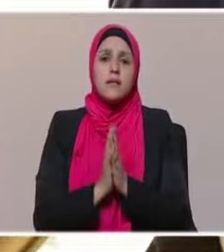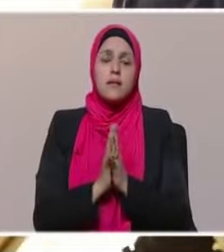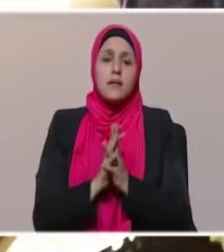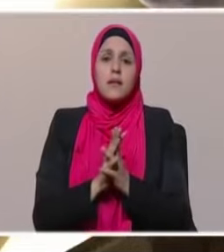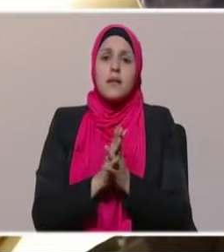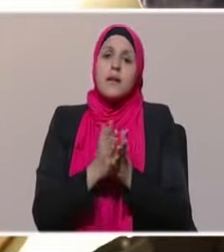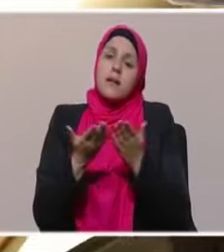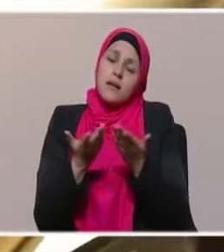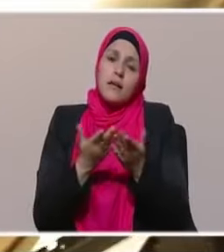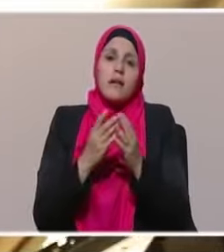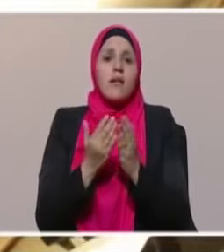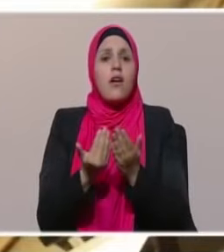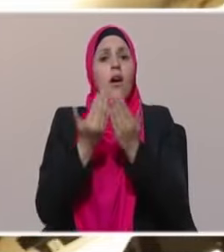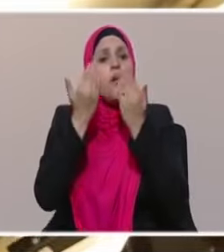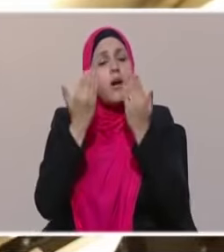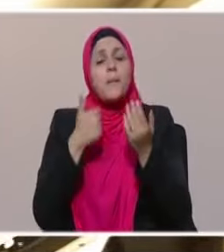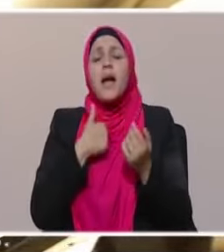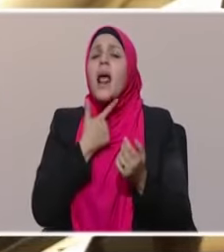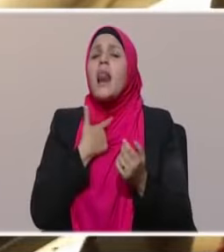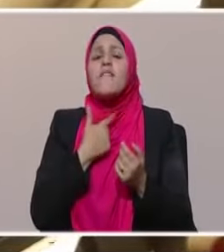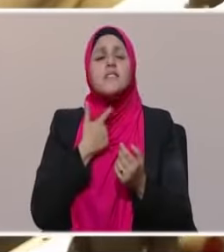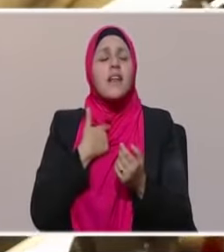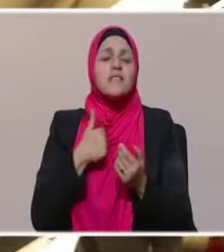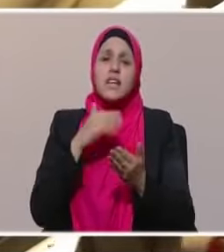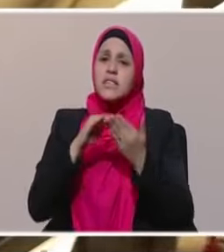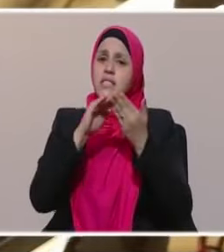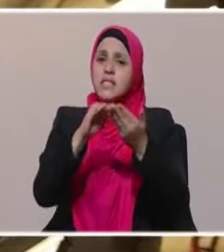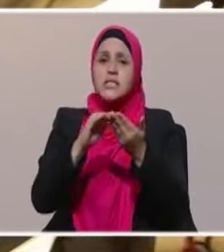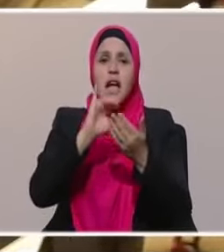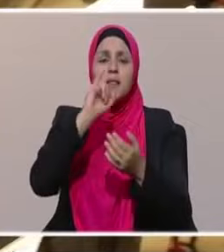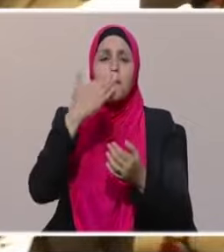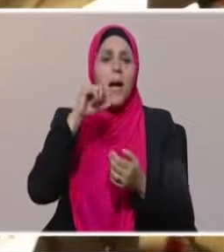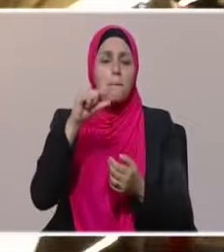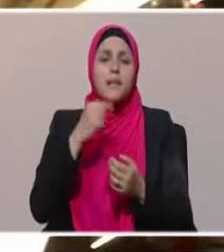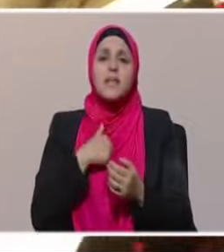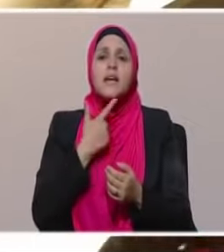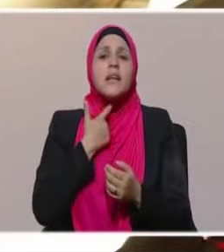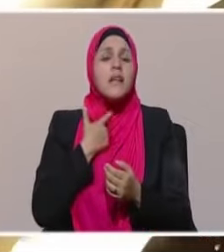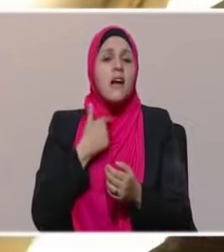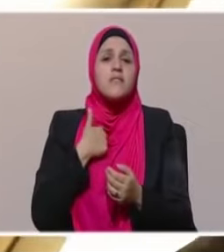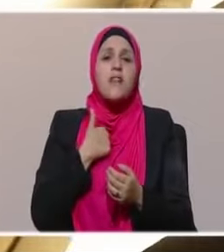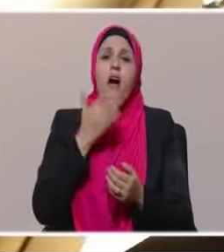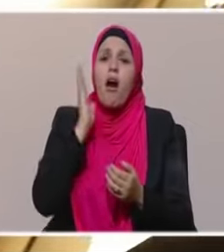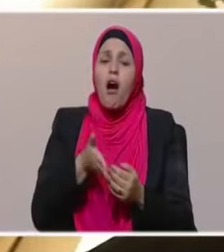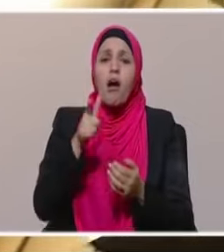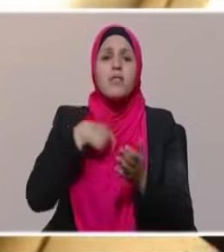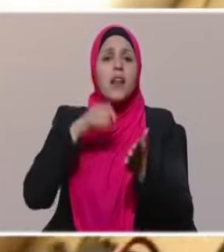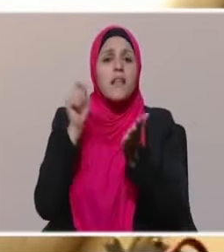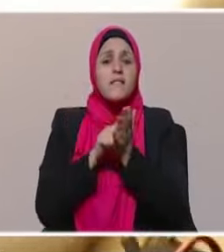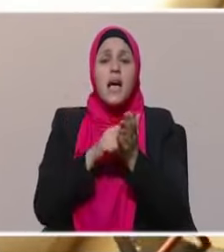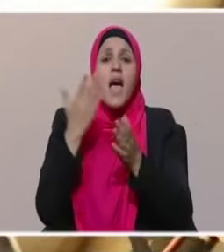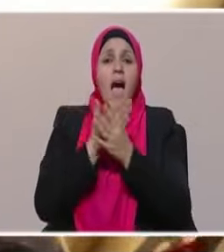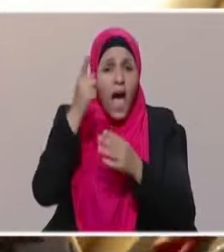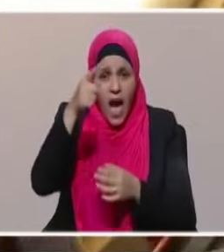محمد. عموما انا يعني انا اتمنى ان انا اقدر اساعدك يا محمد، واتمنى ان انا اقدر احقق لك اي حاجه. عارف